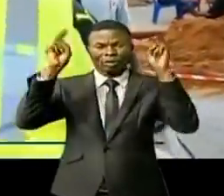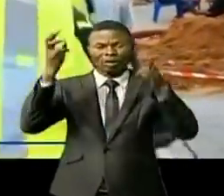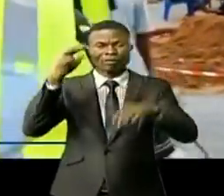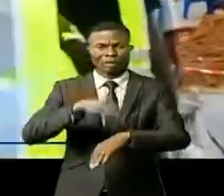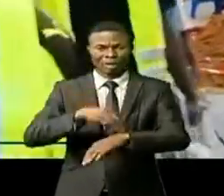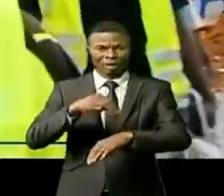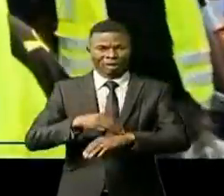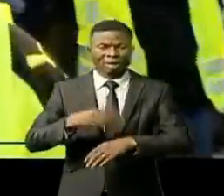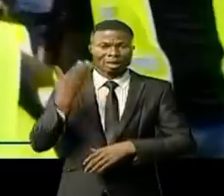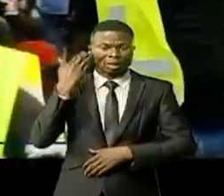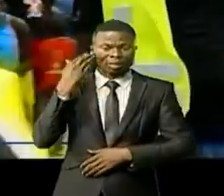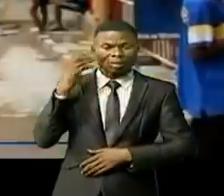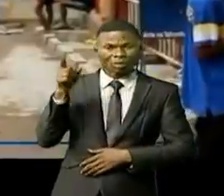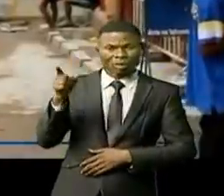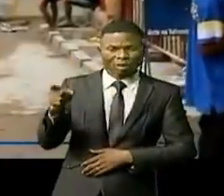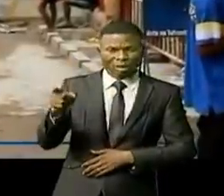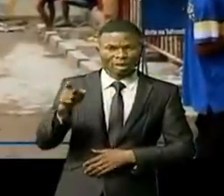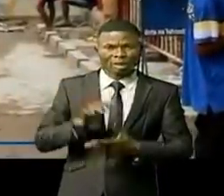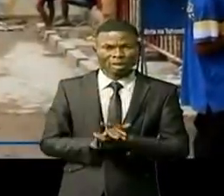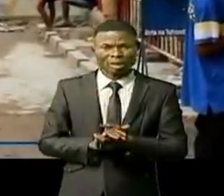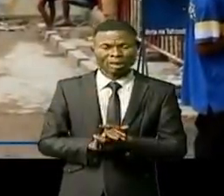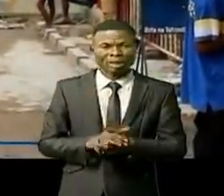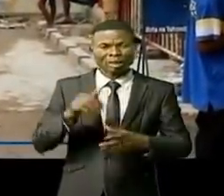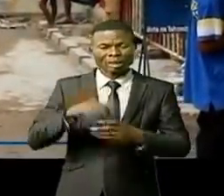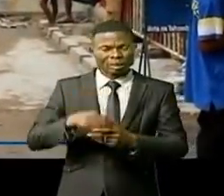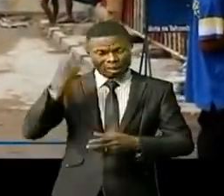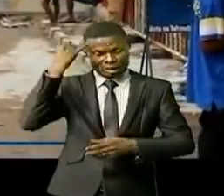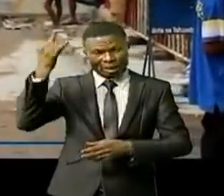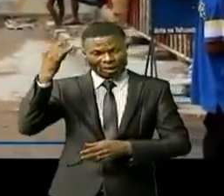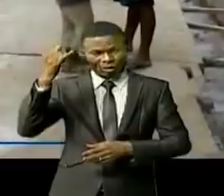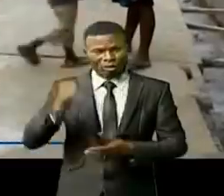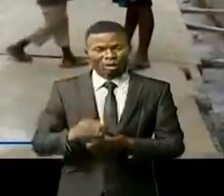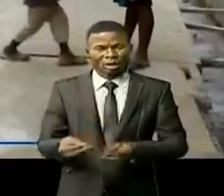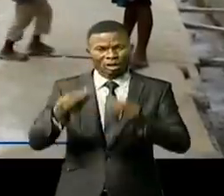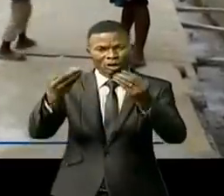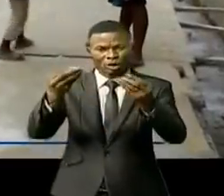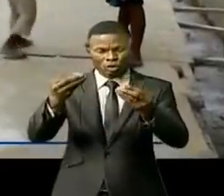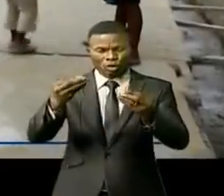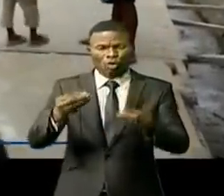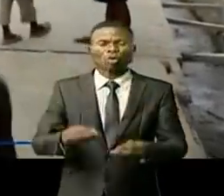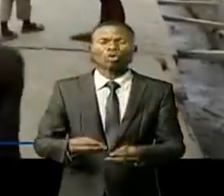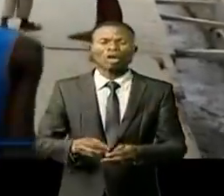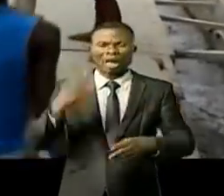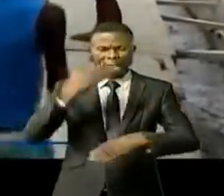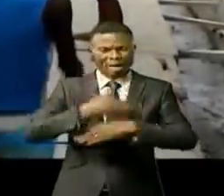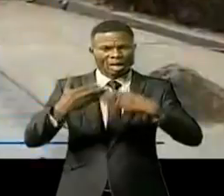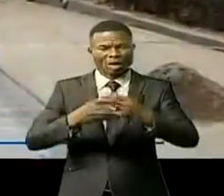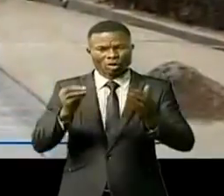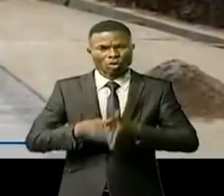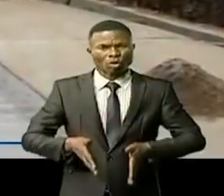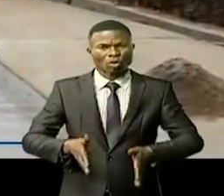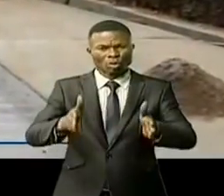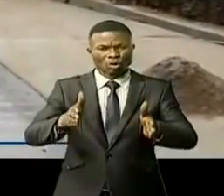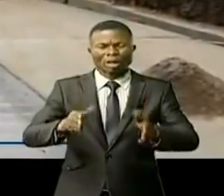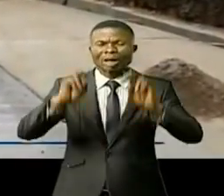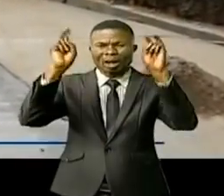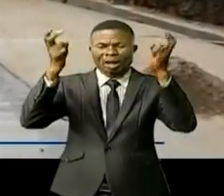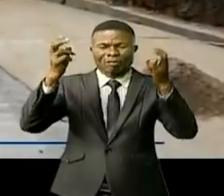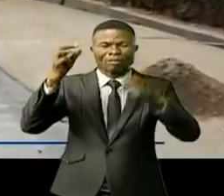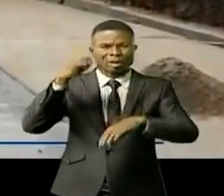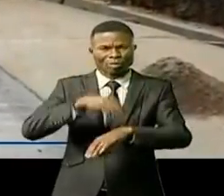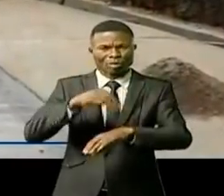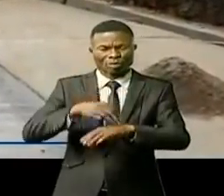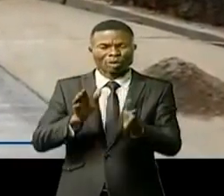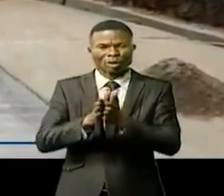Maître Patine Tuziwamakenge, dit, dans sa quête républicaine, de redorer l'image ternie de cette chaussée en particulier et de toute la ville de Matadi